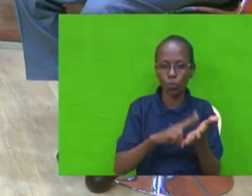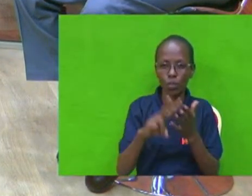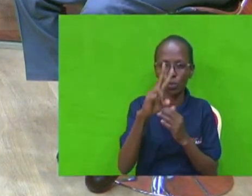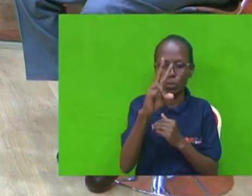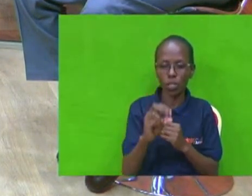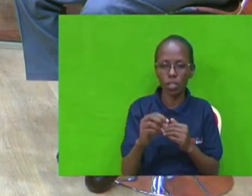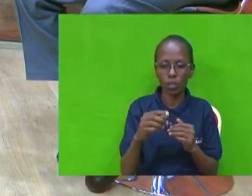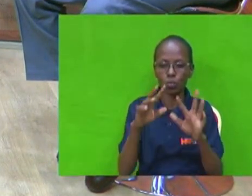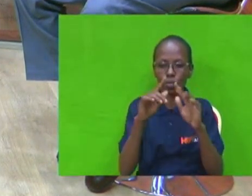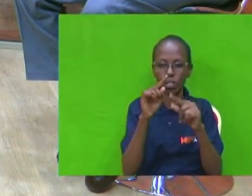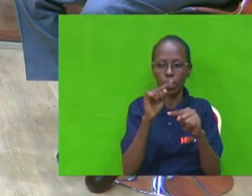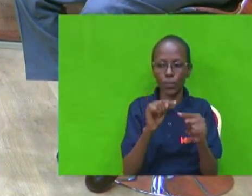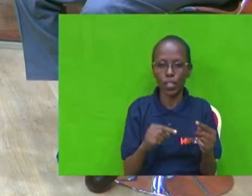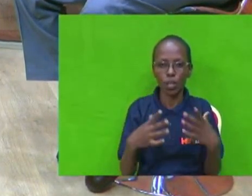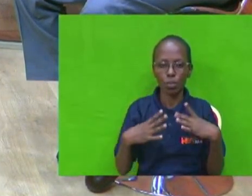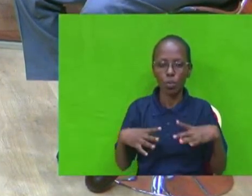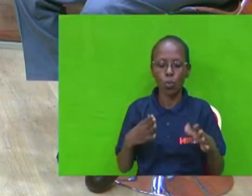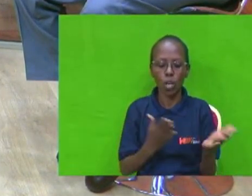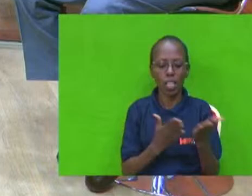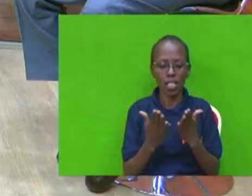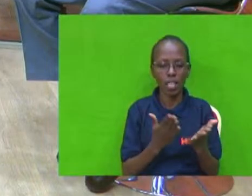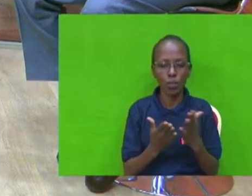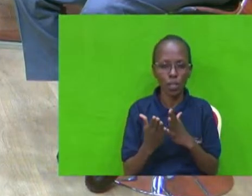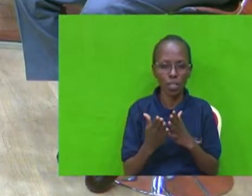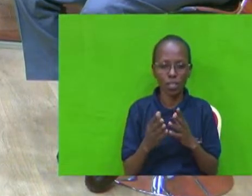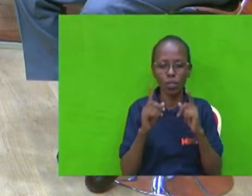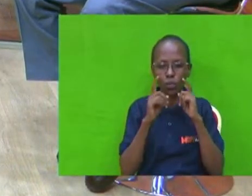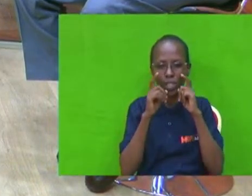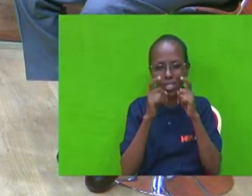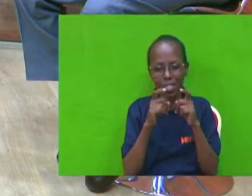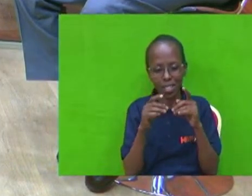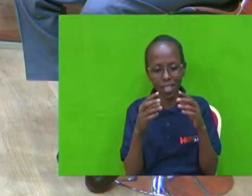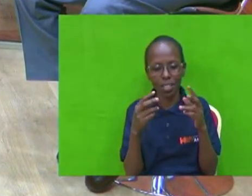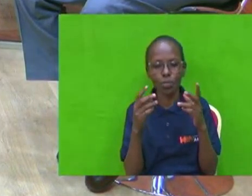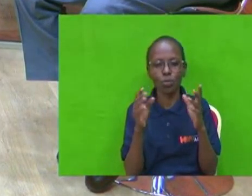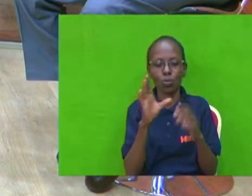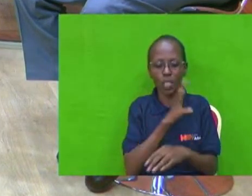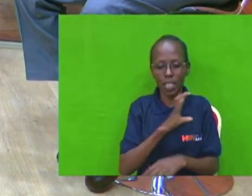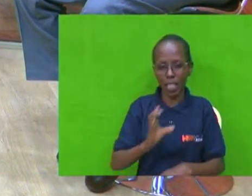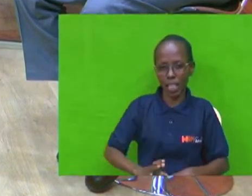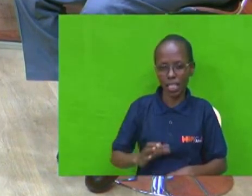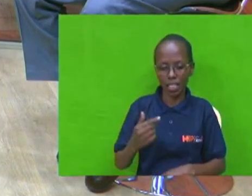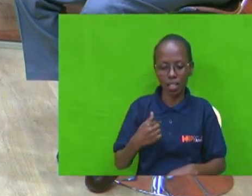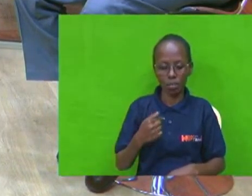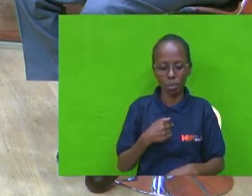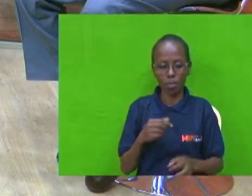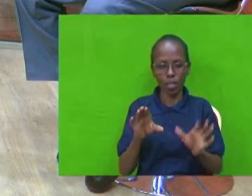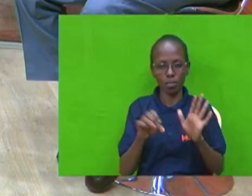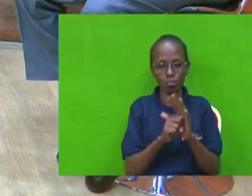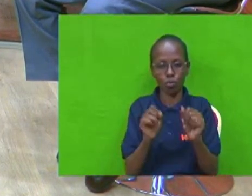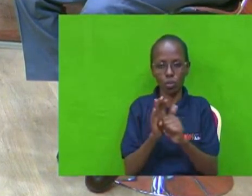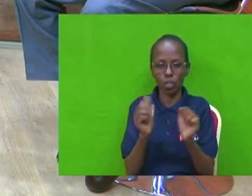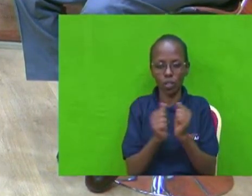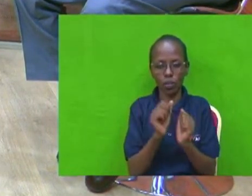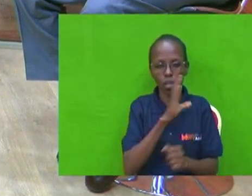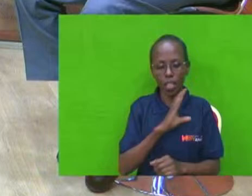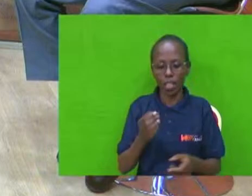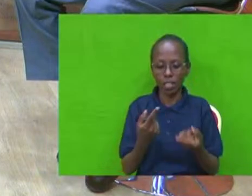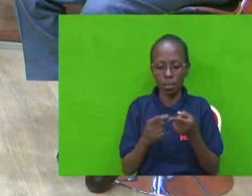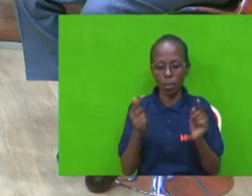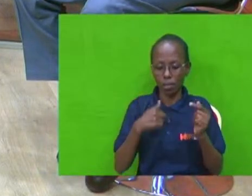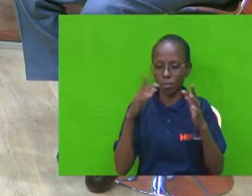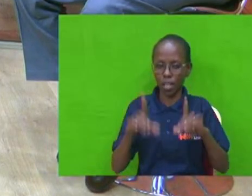katika utumwa wa dhambi na watumwa wa Kristo. Tofauti ni gani? Nimesulupiwa pamoja na Kristo. Lakini ni